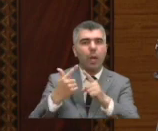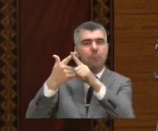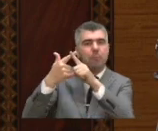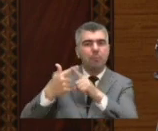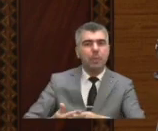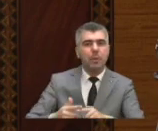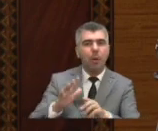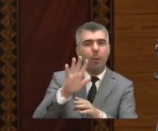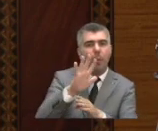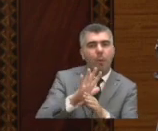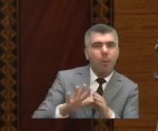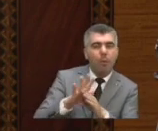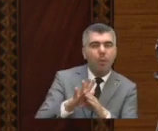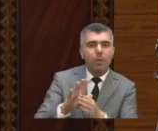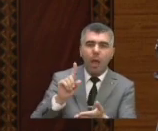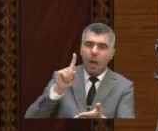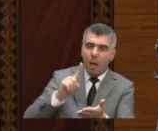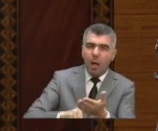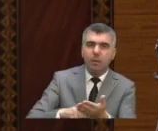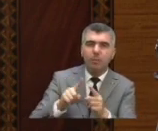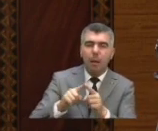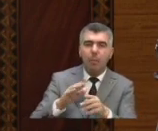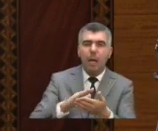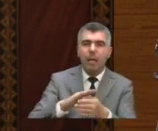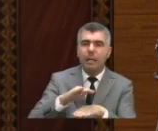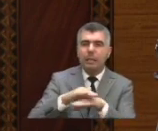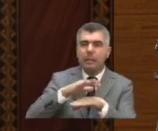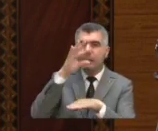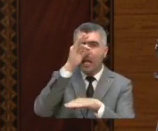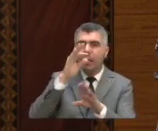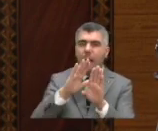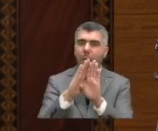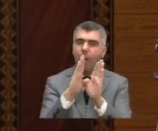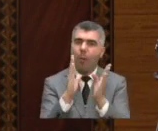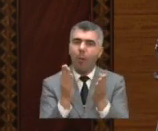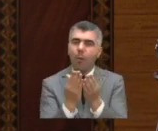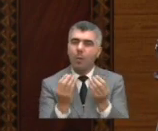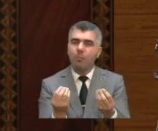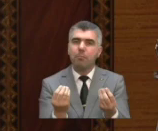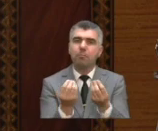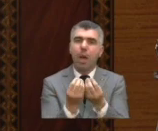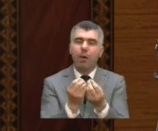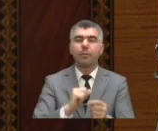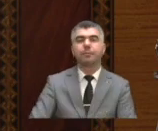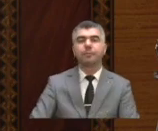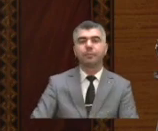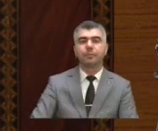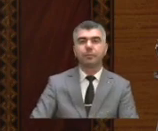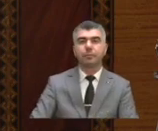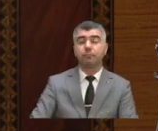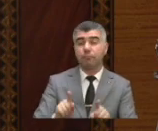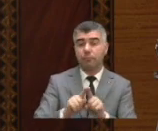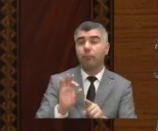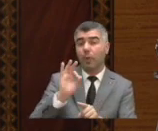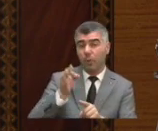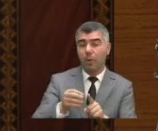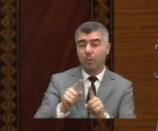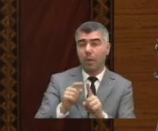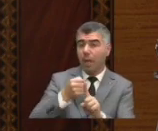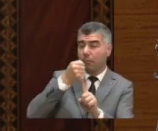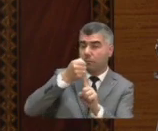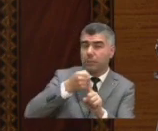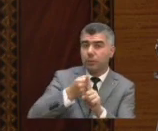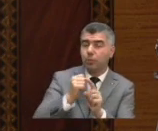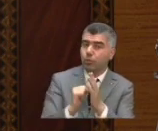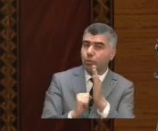الضروريه لانجاز السياسات العموميه وما من شك في ان بلادنا حققت نجاحا مشهودا